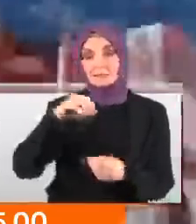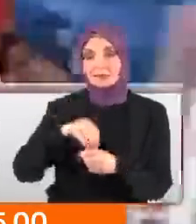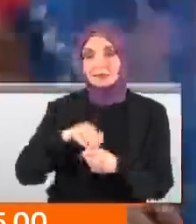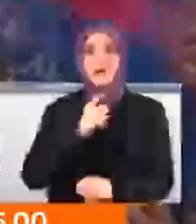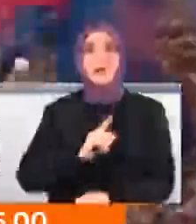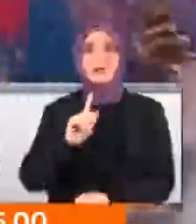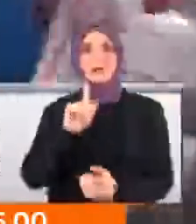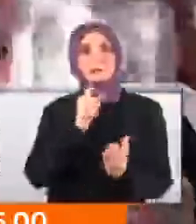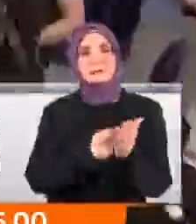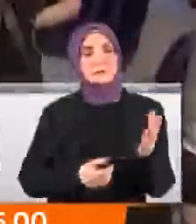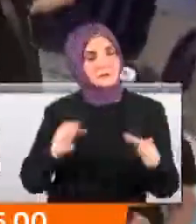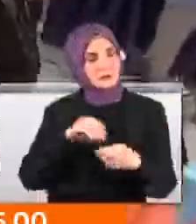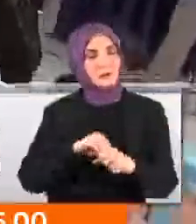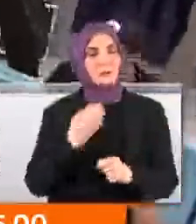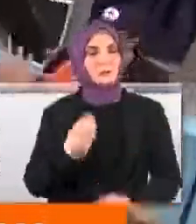girdi.